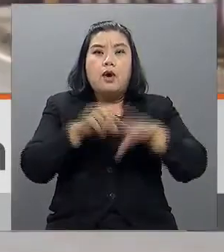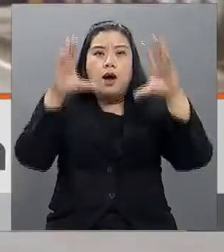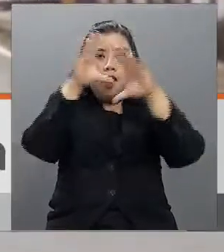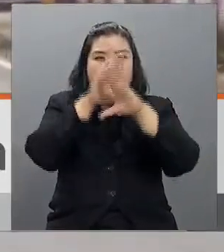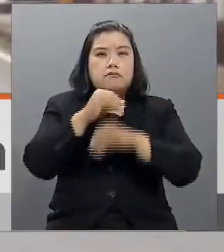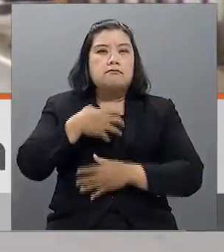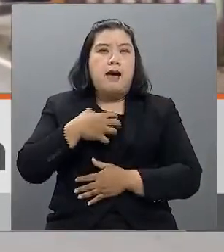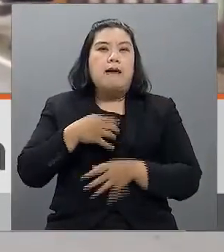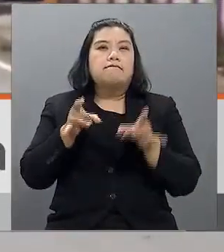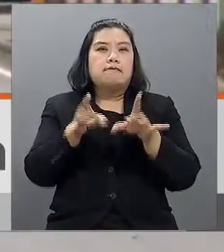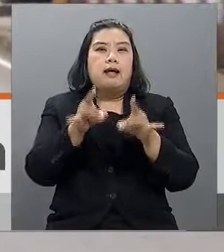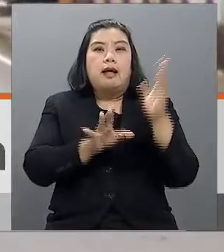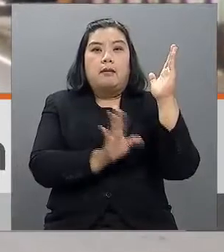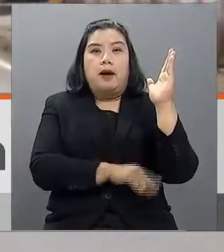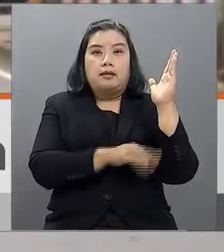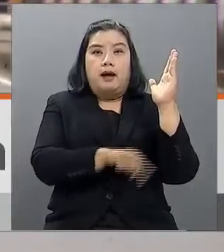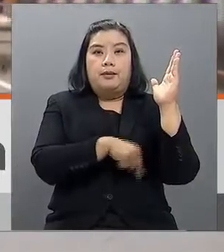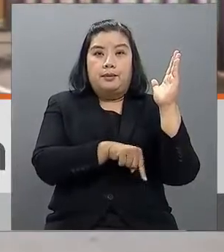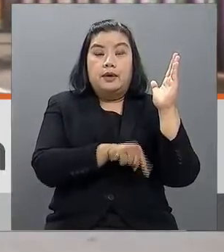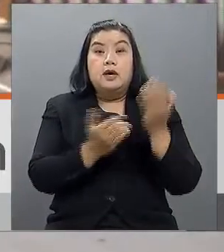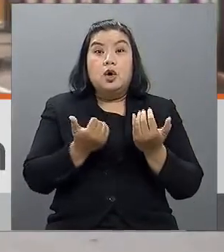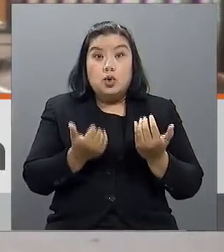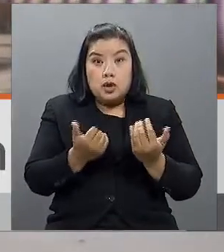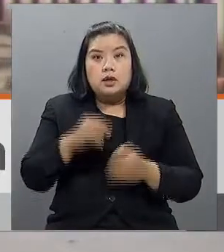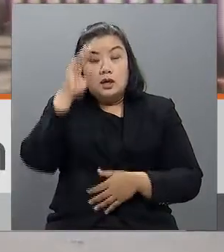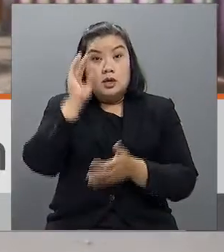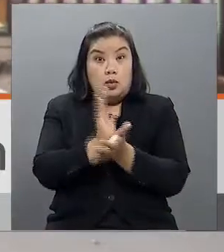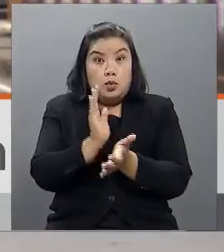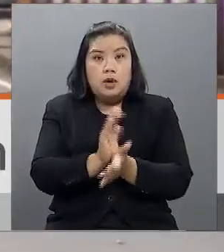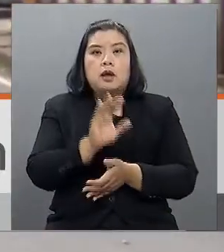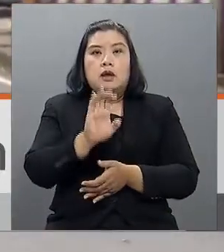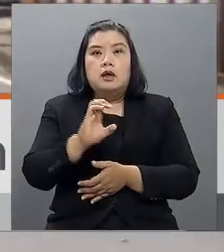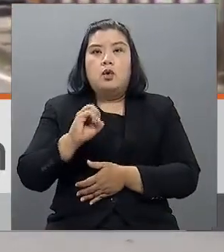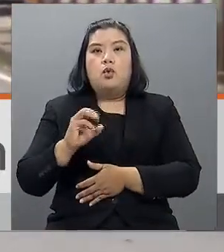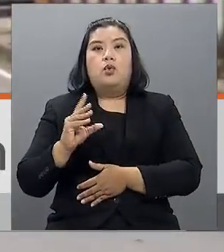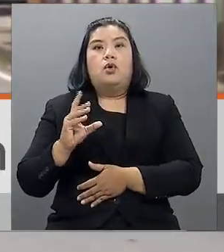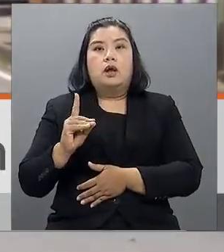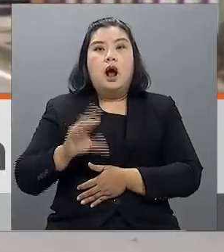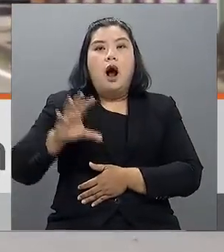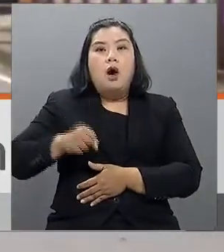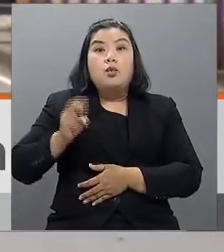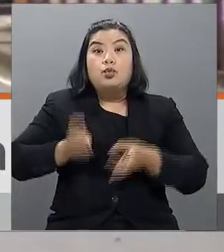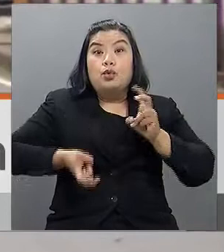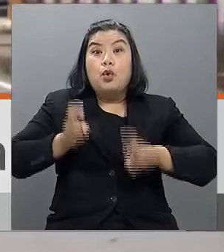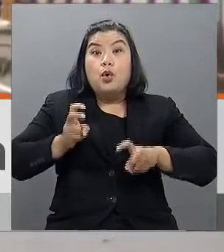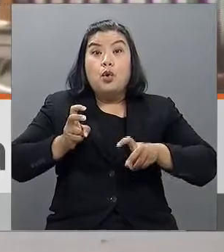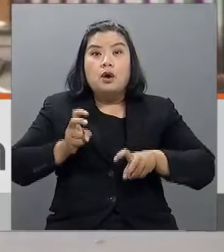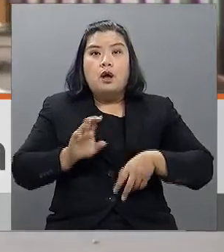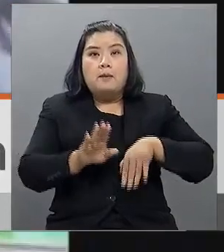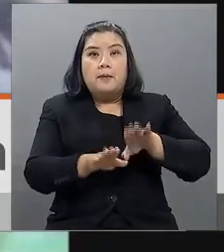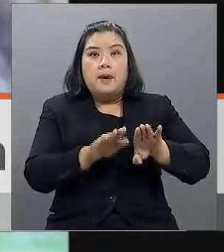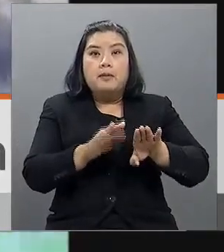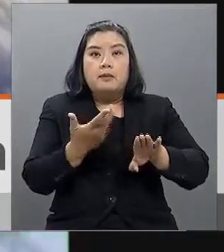เมื่อวานนี้จะหน้าที่ชุดเก็บกู้และทำลายวัตถุระเบิดใช้หุ่นยนต์ผู้ระเบิดเข้าไปตัดทำลายวงจรระเบิดแสวงเครื่อง